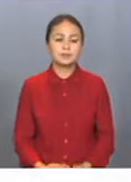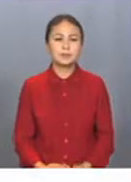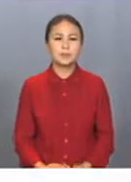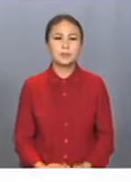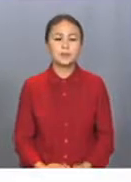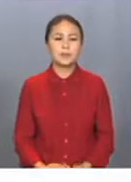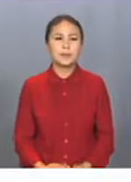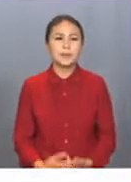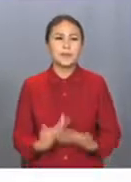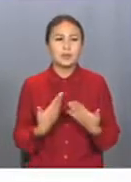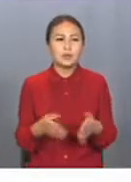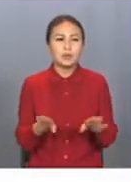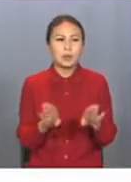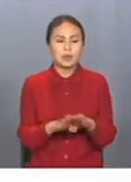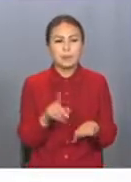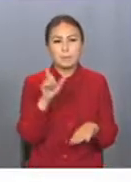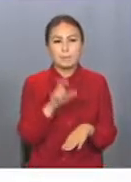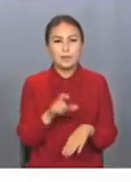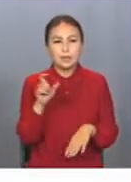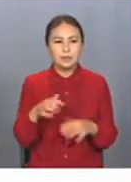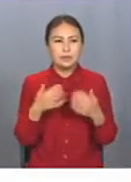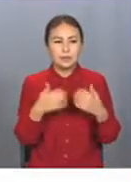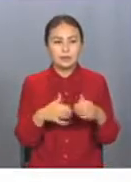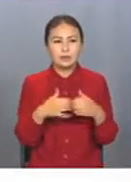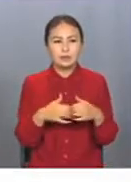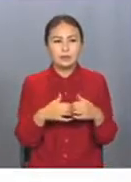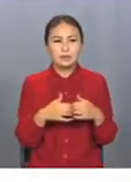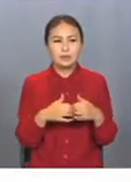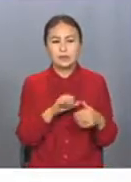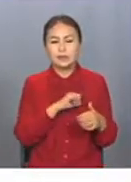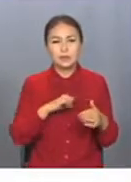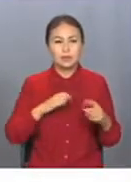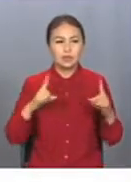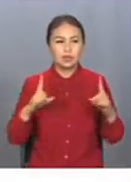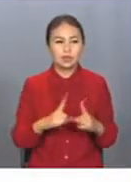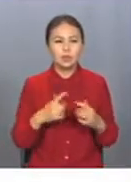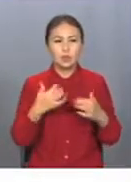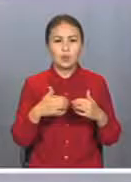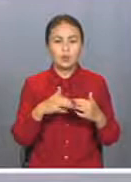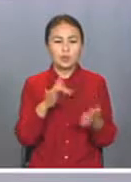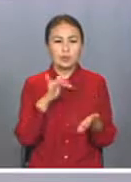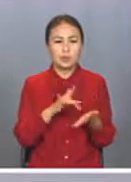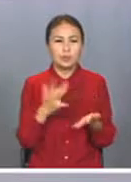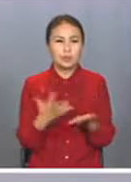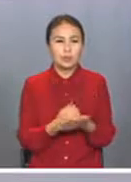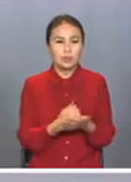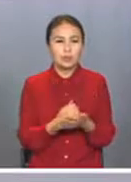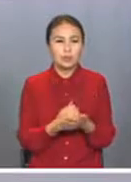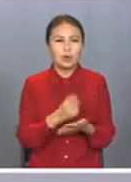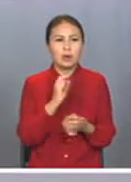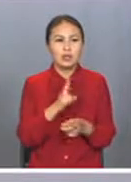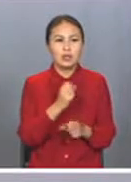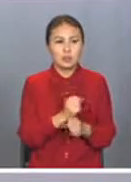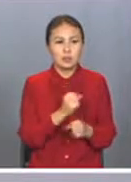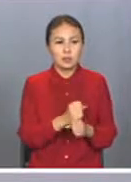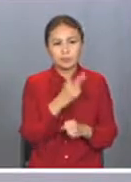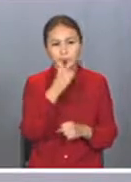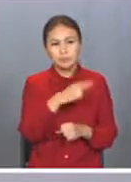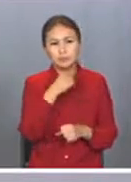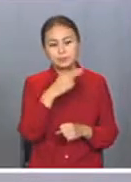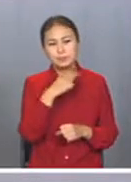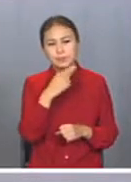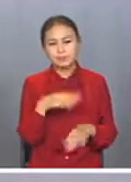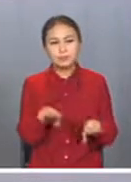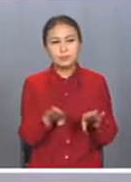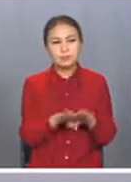Енді осы баған түрін жіктеп алғаннан кейін ең кіші ортақ еселікті табуды қалай жасаймыз? Мұқият қарайық. Бұл